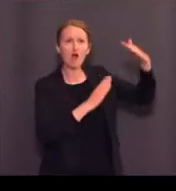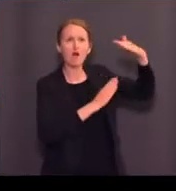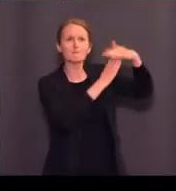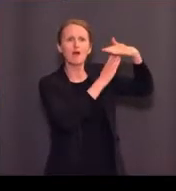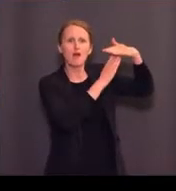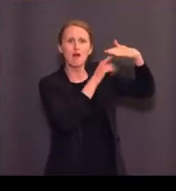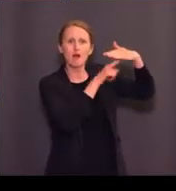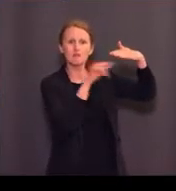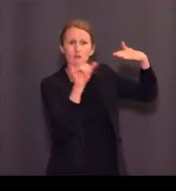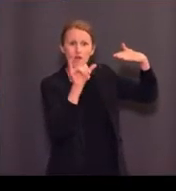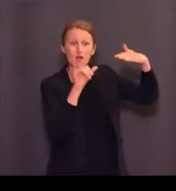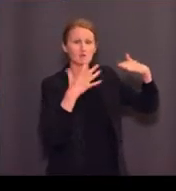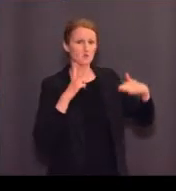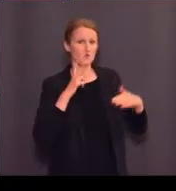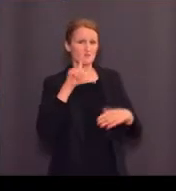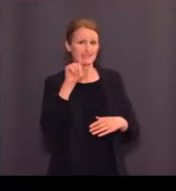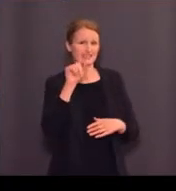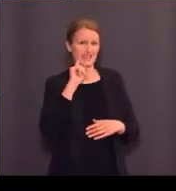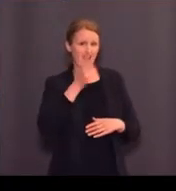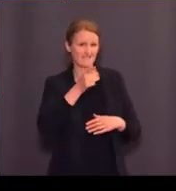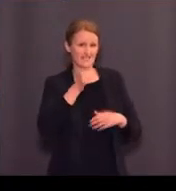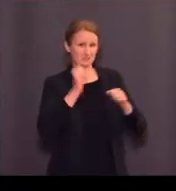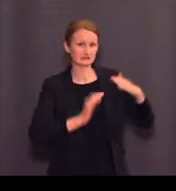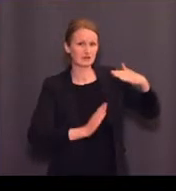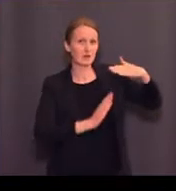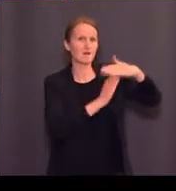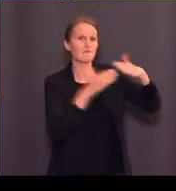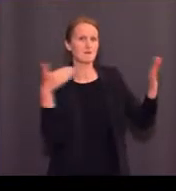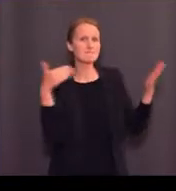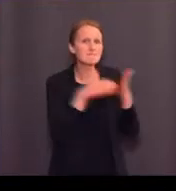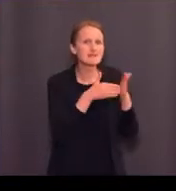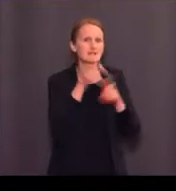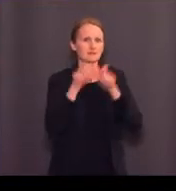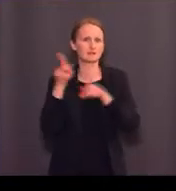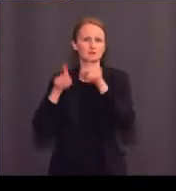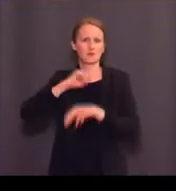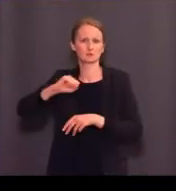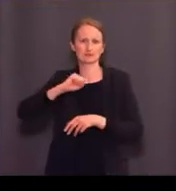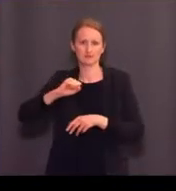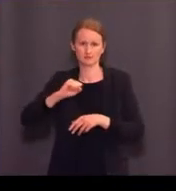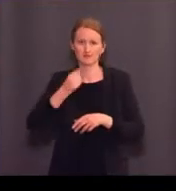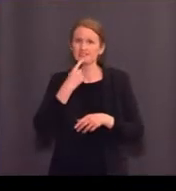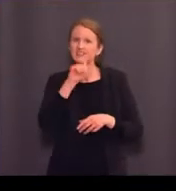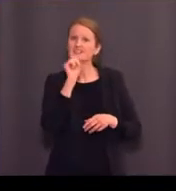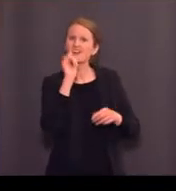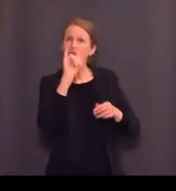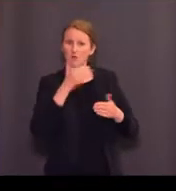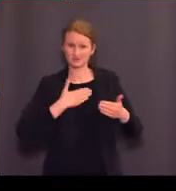Ça nous laisse donc une bonne dizaine de jours pour aider à modifier la direction de cette